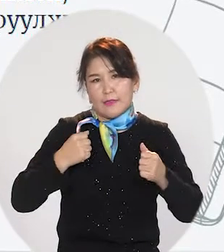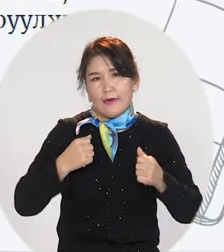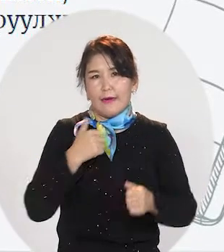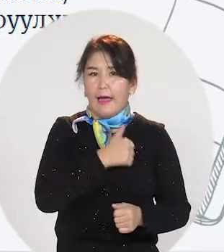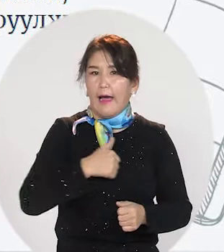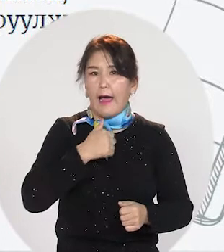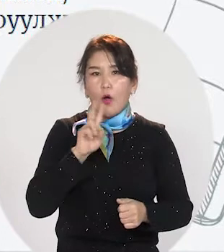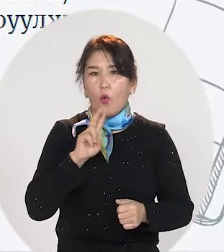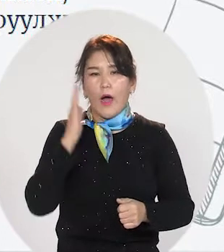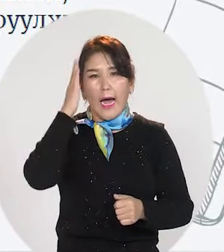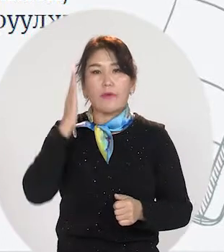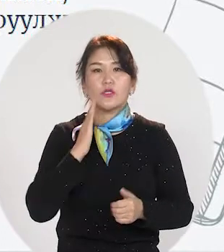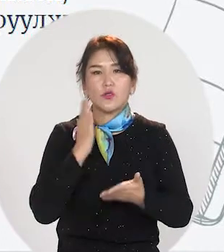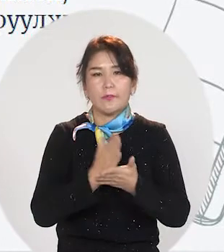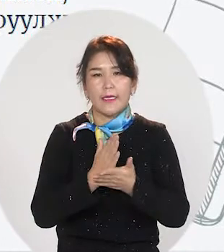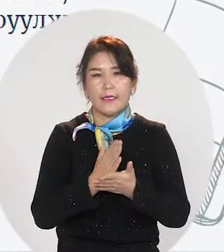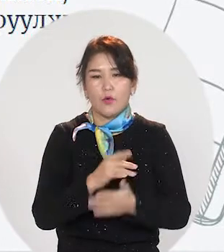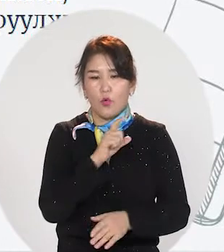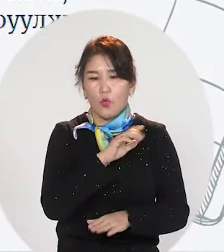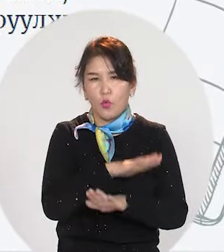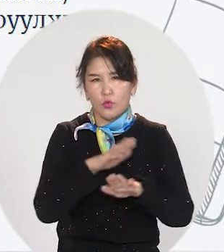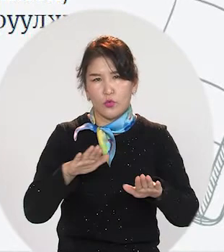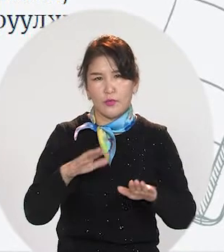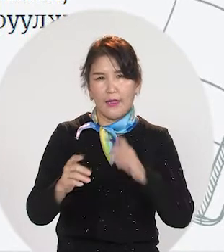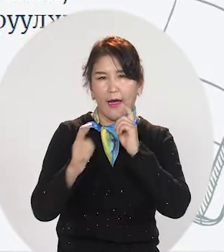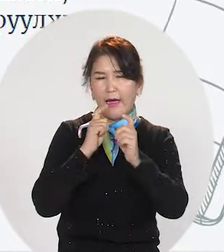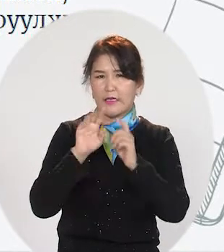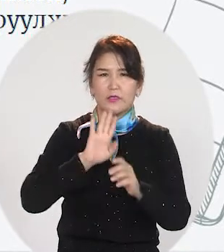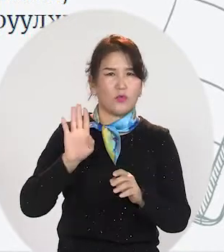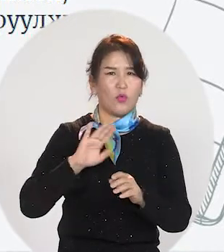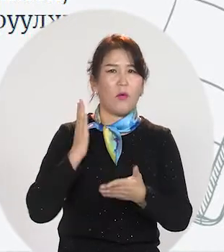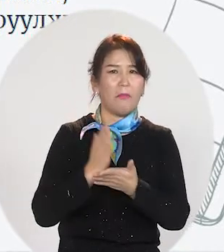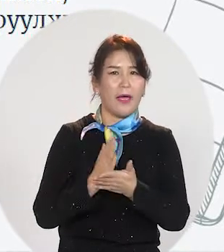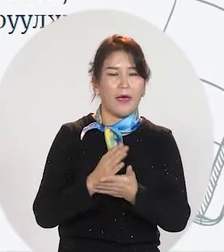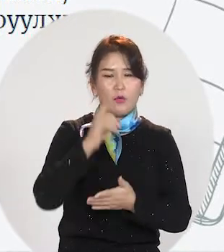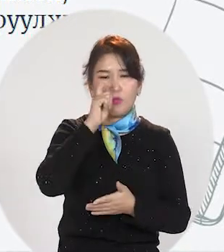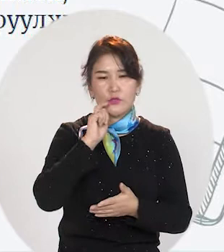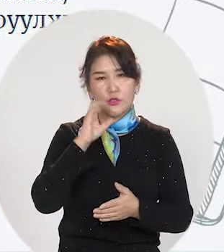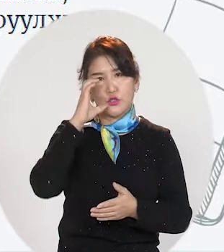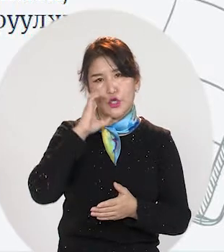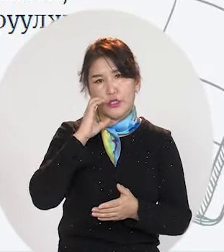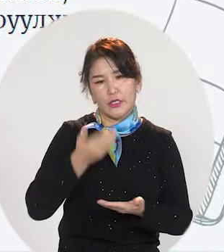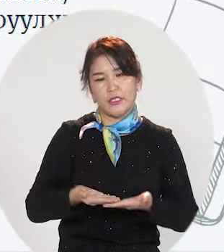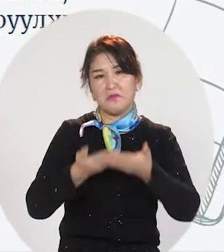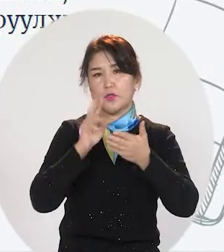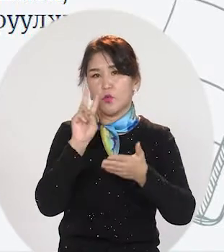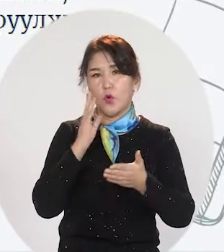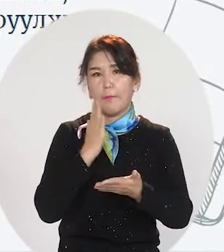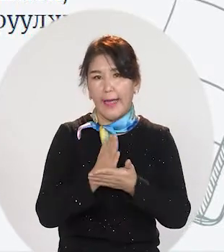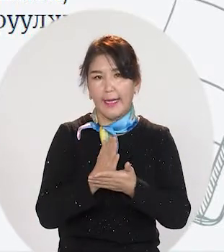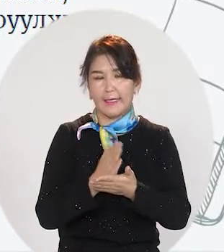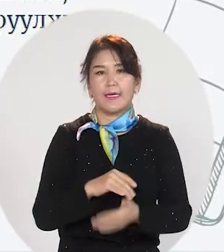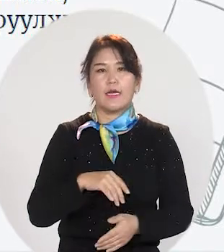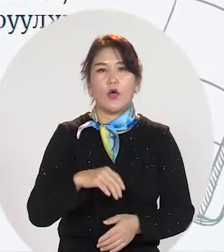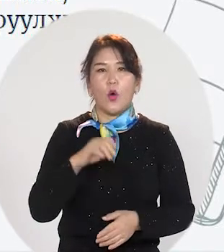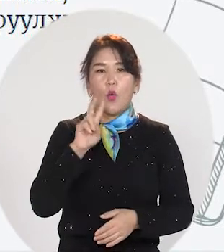хэрэгтэй. За хүүхдтэйгээ хөндөй харилцдаг, бүр харилцахгүй байх, хүсэл сонирхлыг нь дэмжихгүй байх нь үл хайхралд